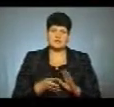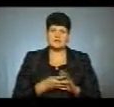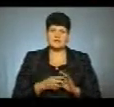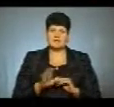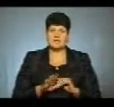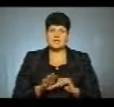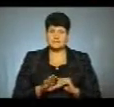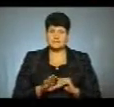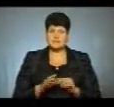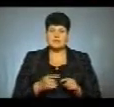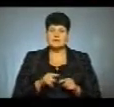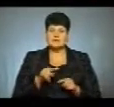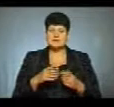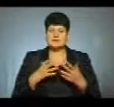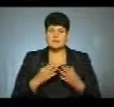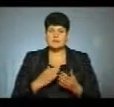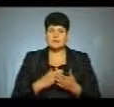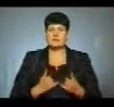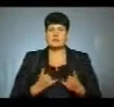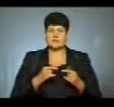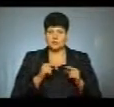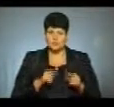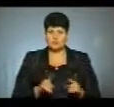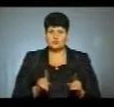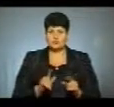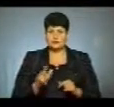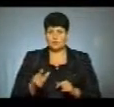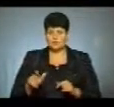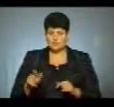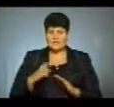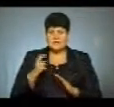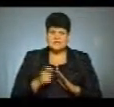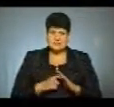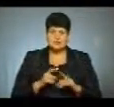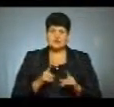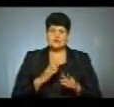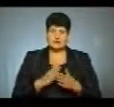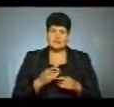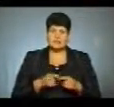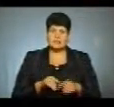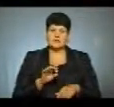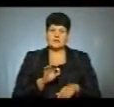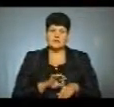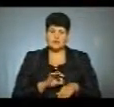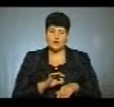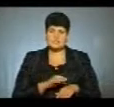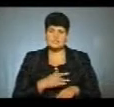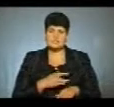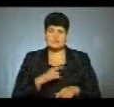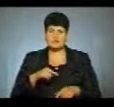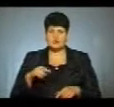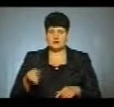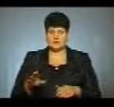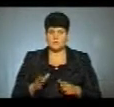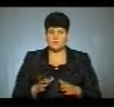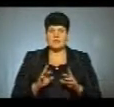вересня. Цей день є для того призначений, щоб люди дізналися, що є такі хвороби за серцево-судинної системи,